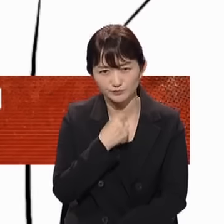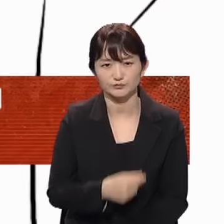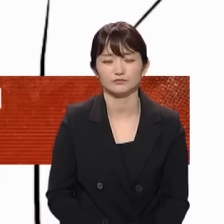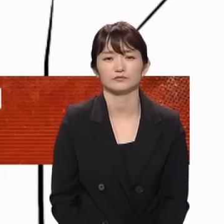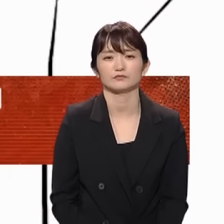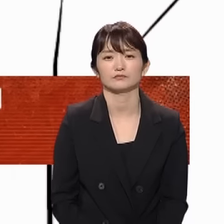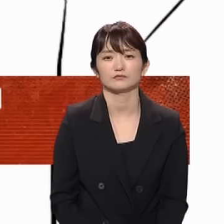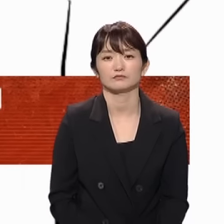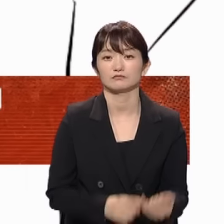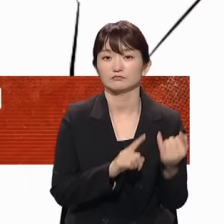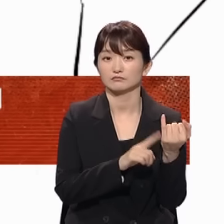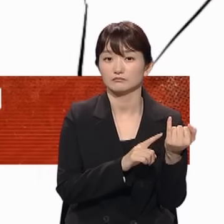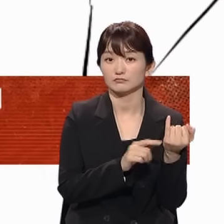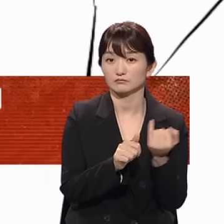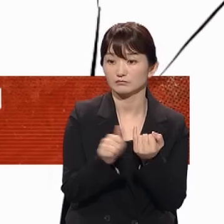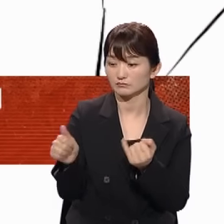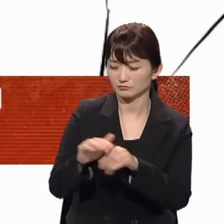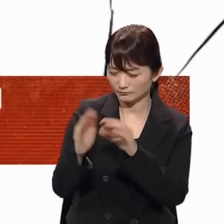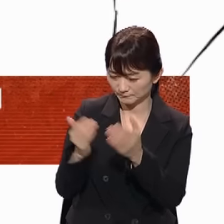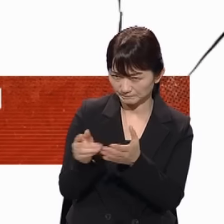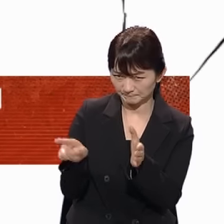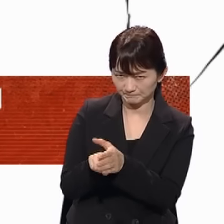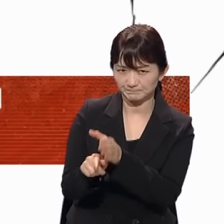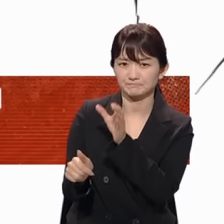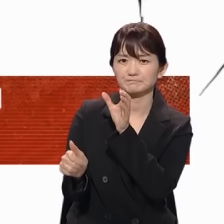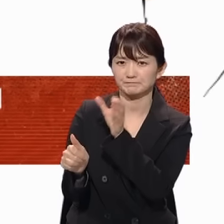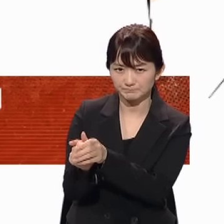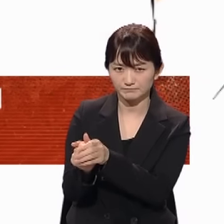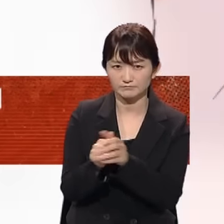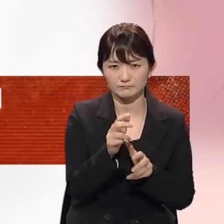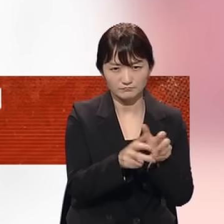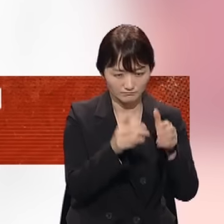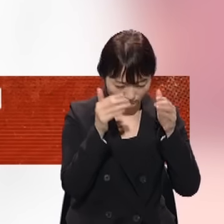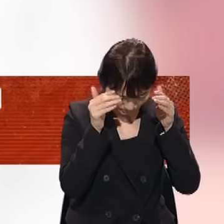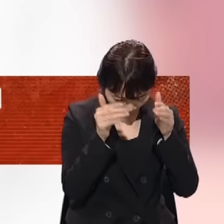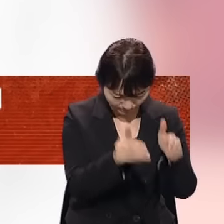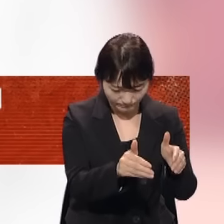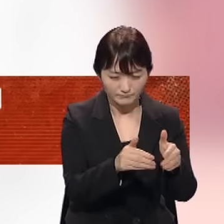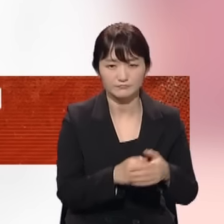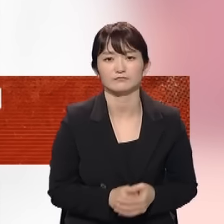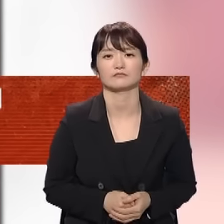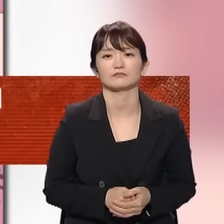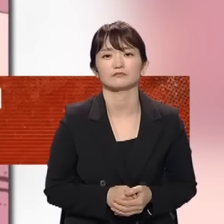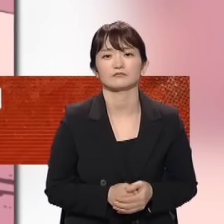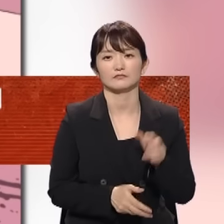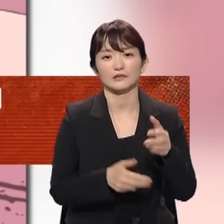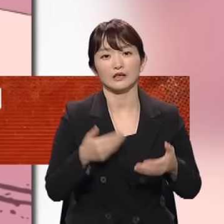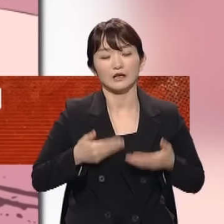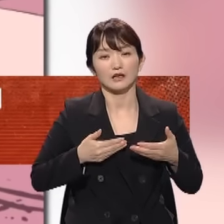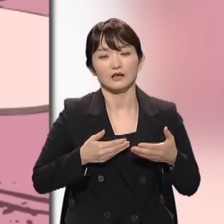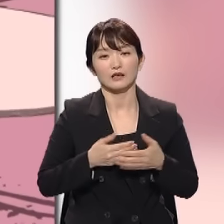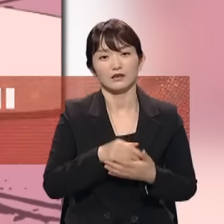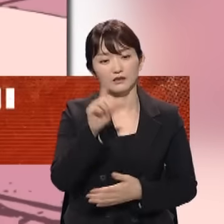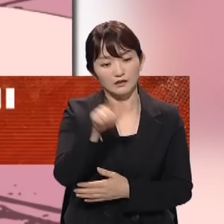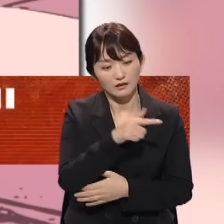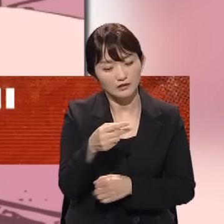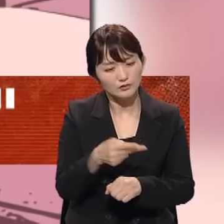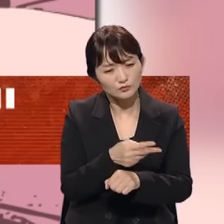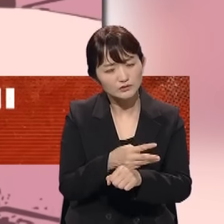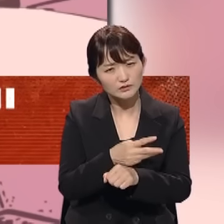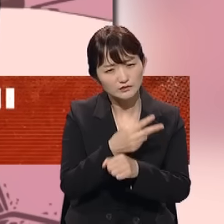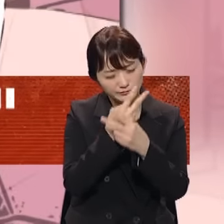합니다. 제보자 역시도 남편에게 모든 걸 믿고 맡기면서 사업에만 몰두를 했고요. 사업이 바빠서 하루에 두세 시간씩